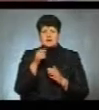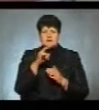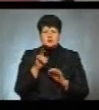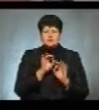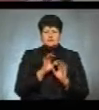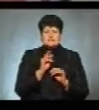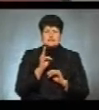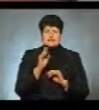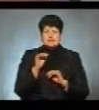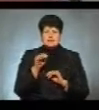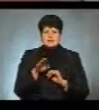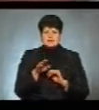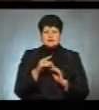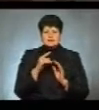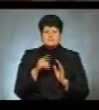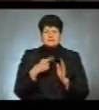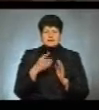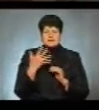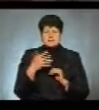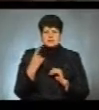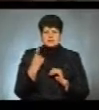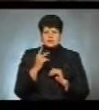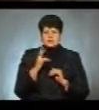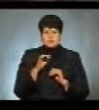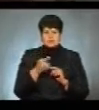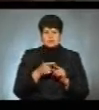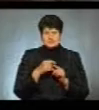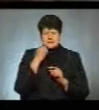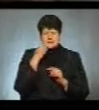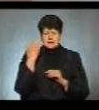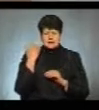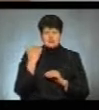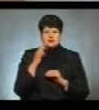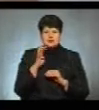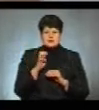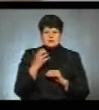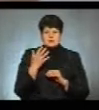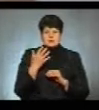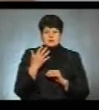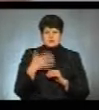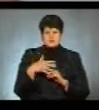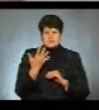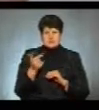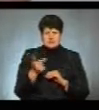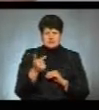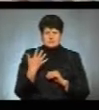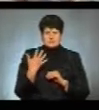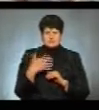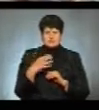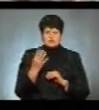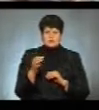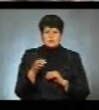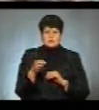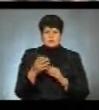за квітень випалила 51 куб газу, а це за старими тарифами 435 гривень 54 копійки. То